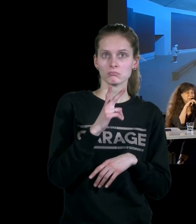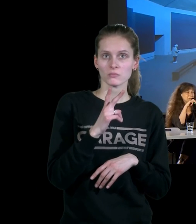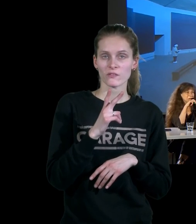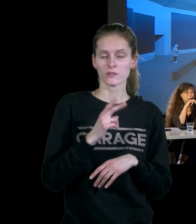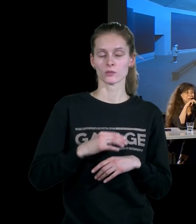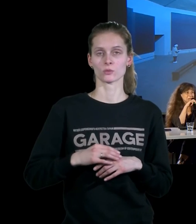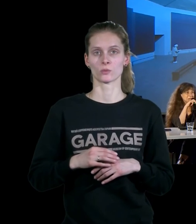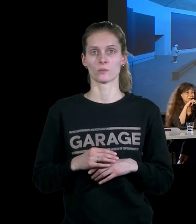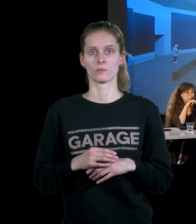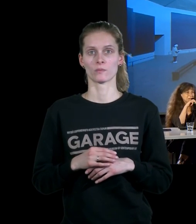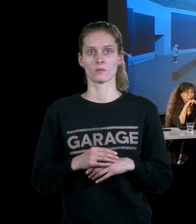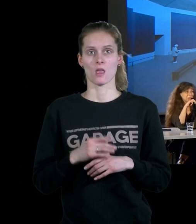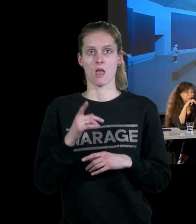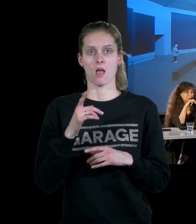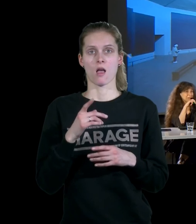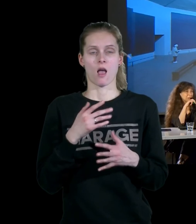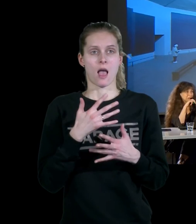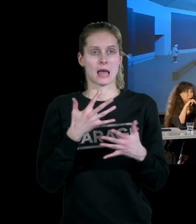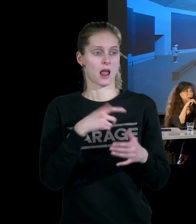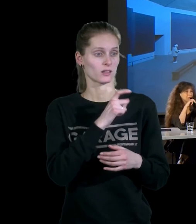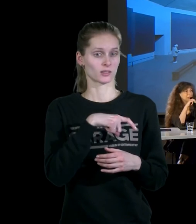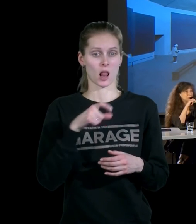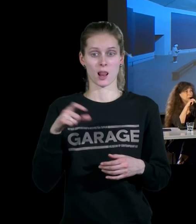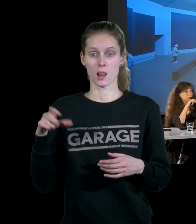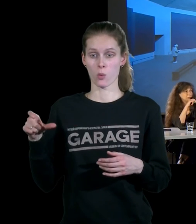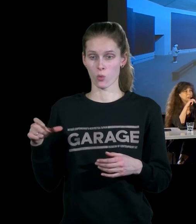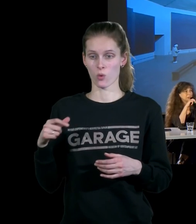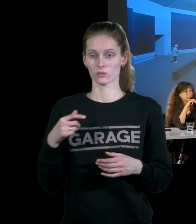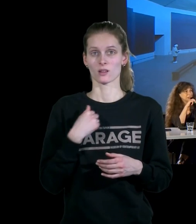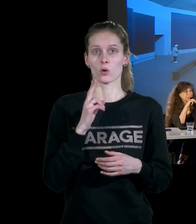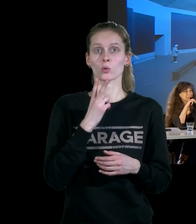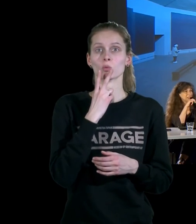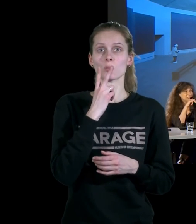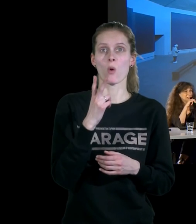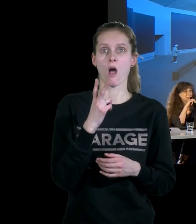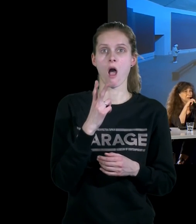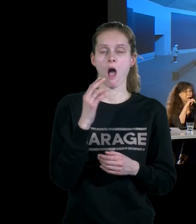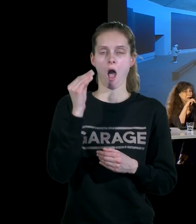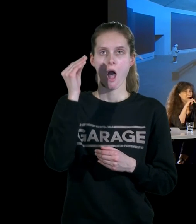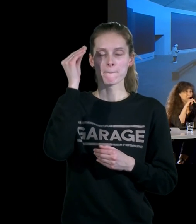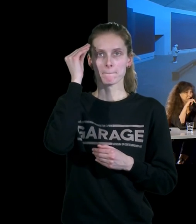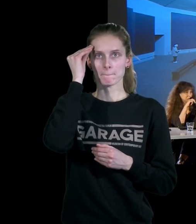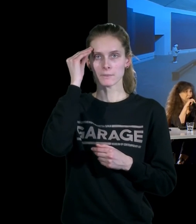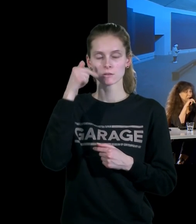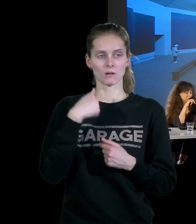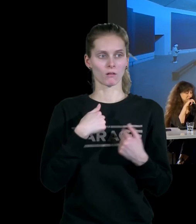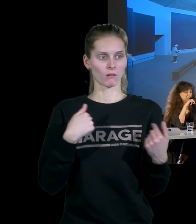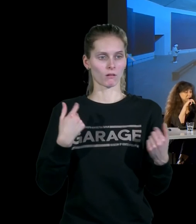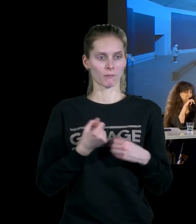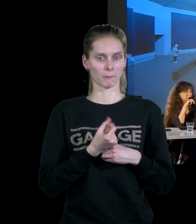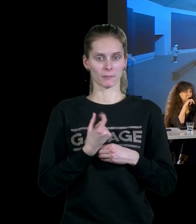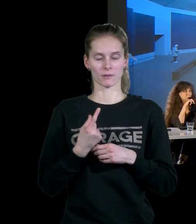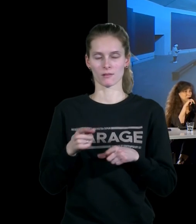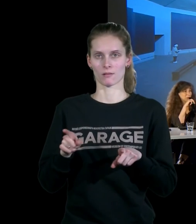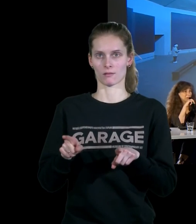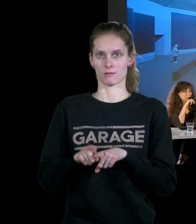на абсолютно разных людей вызывать абсолютно один и тот же эффект. что